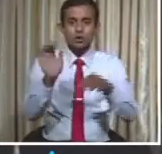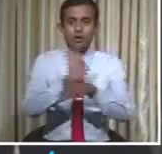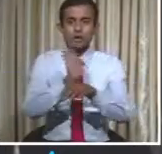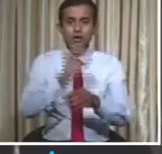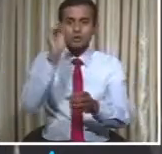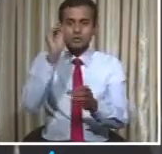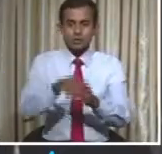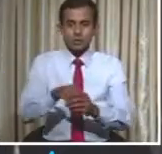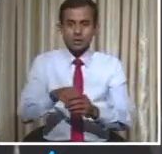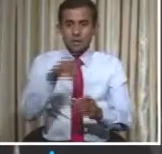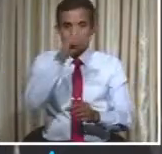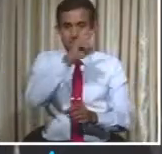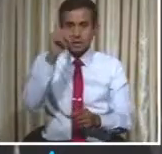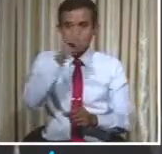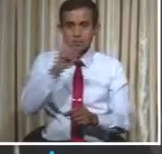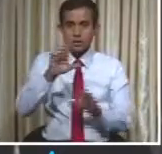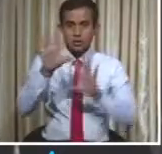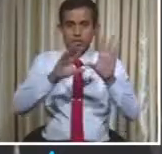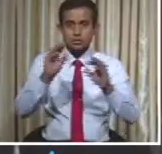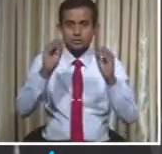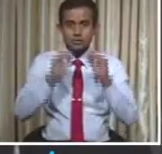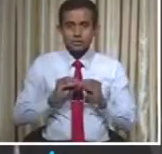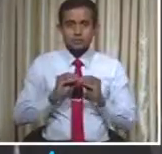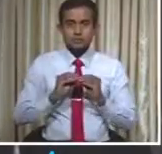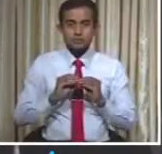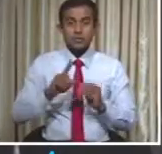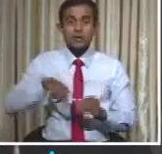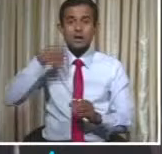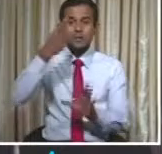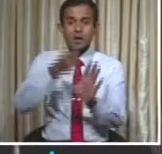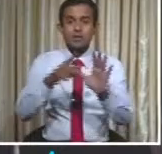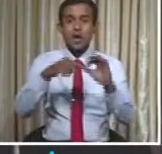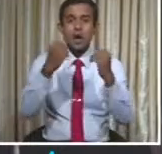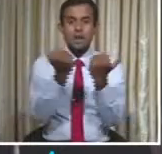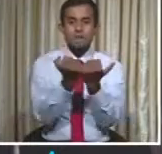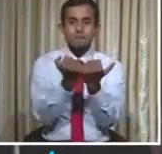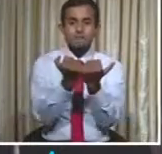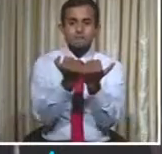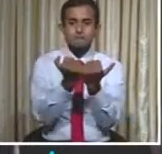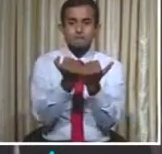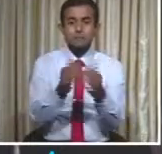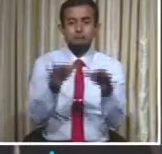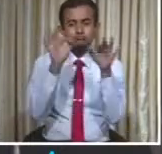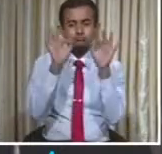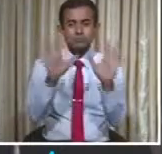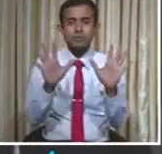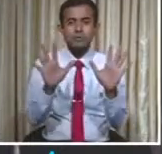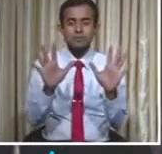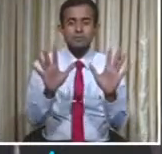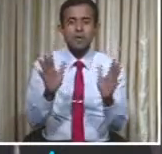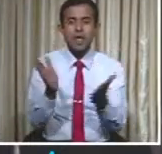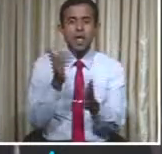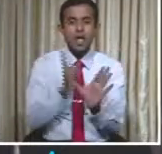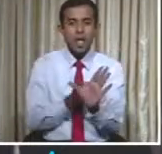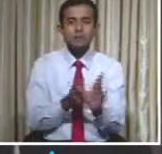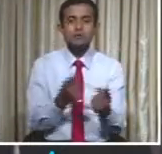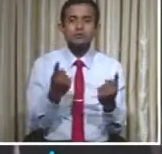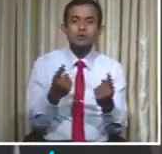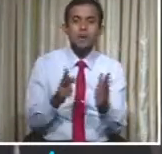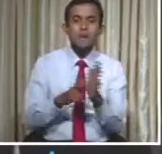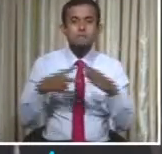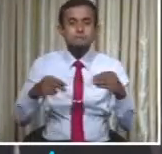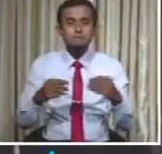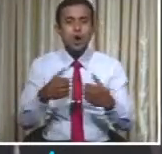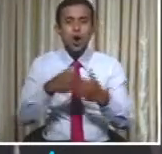करनवा अपि मासे मासे तोरतुरु गन्नवा अपि लबन अवुरुद्दे अप्रैल वेनकोट हरियटम हेम अवश्यतावे भोगेम